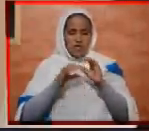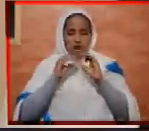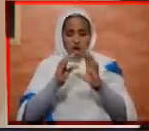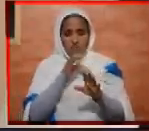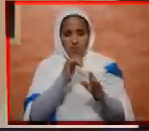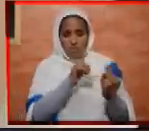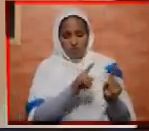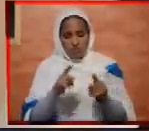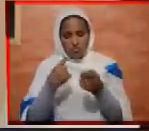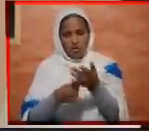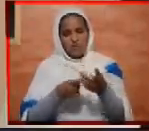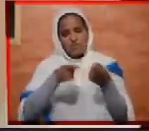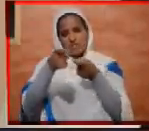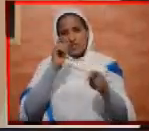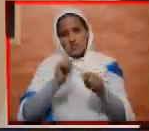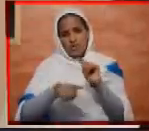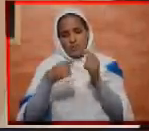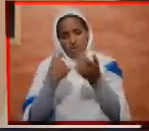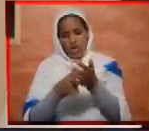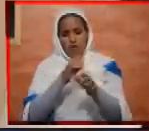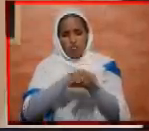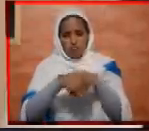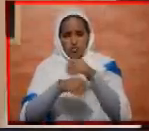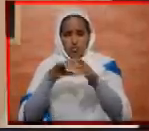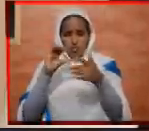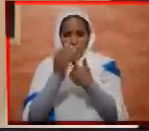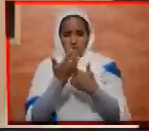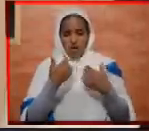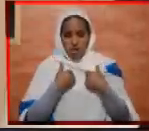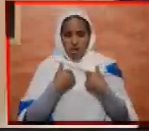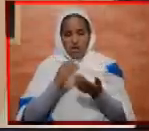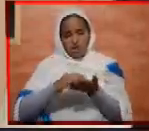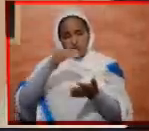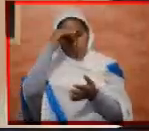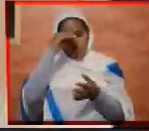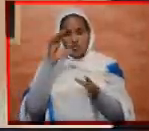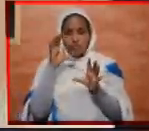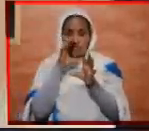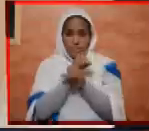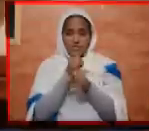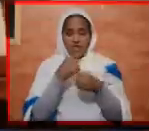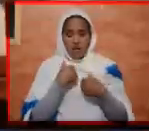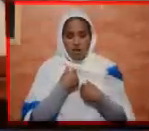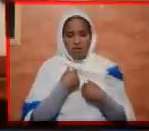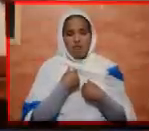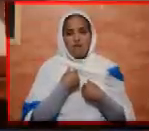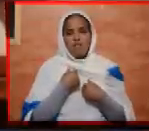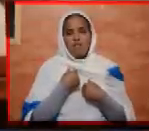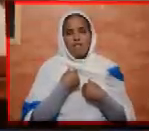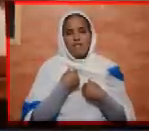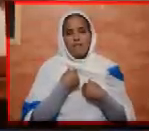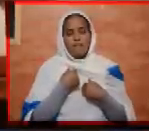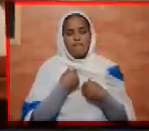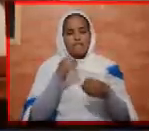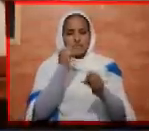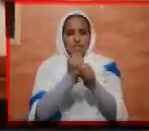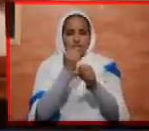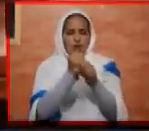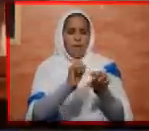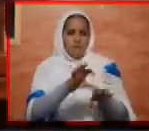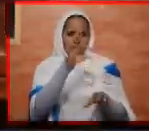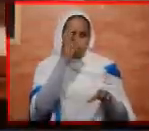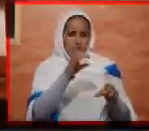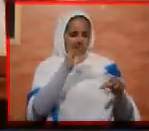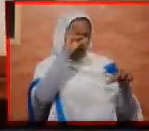ተግዳሮቱ እየሰፋ ነው የሚሄድ፣ እየጠፋ ነው የሚሄድ፣ እምነታችንም እየጠፋ ነው የሚሄድ። በሌላ የእኛን የራሳችን ትምህርት